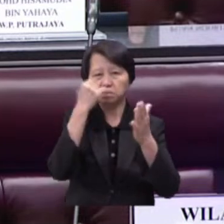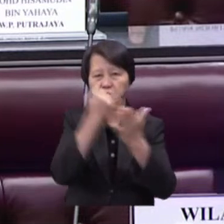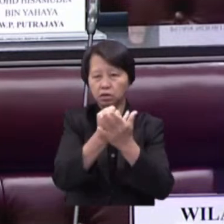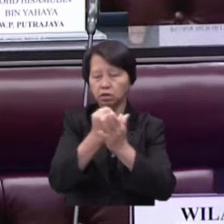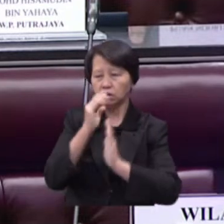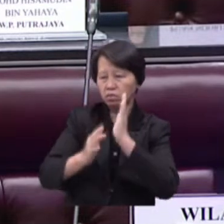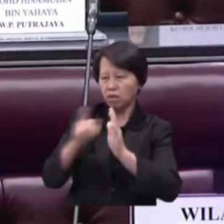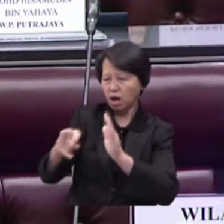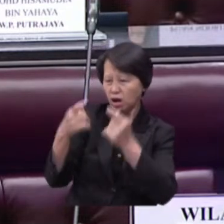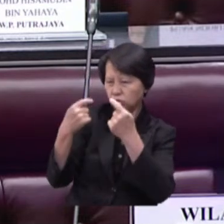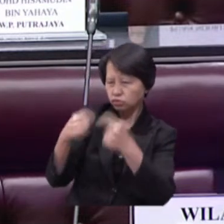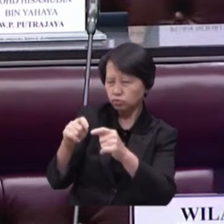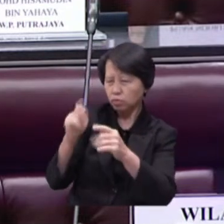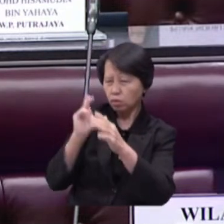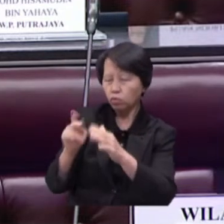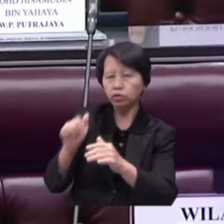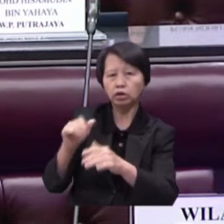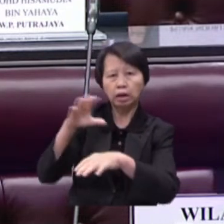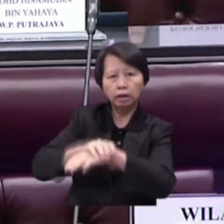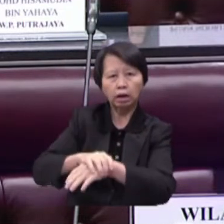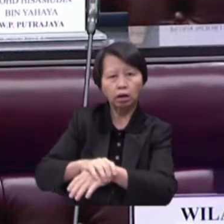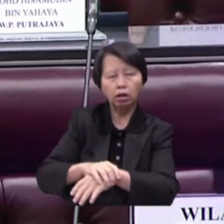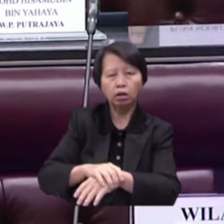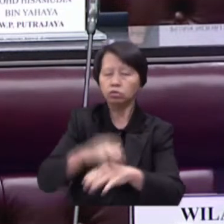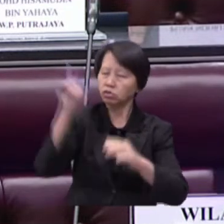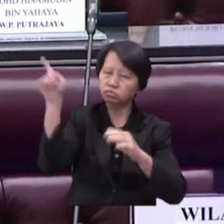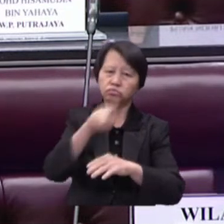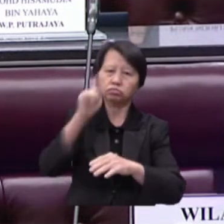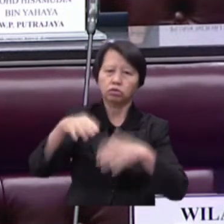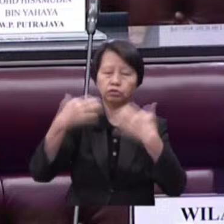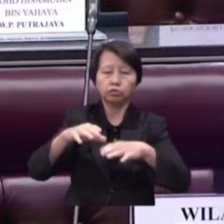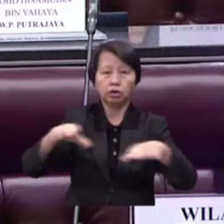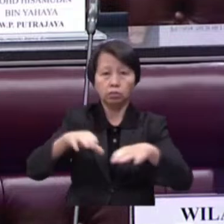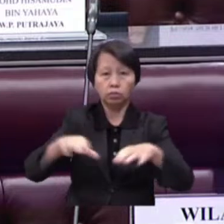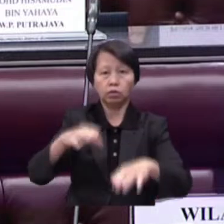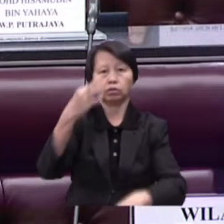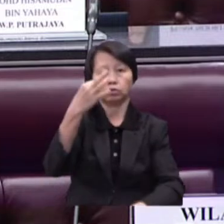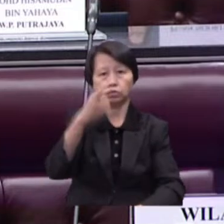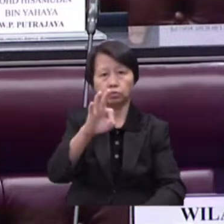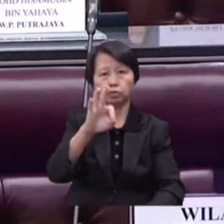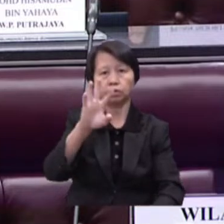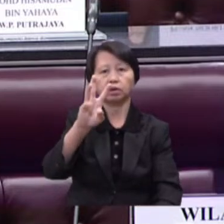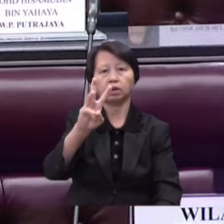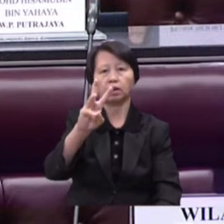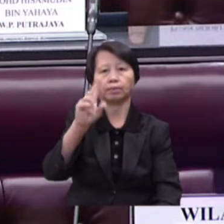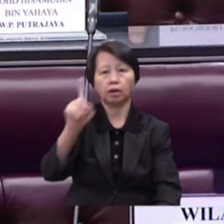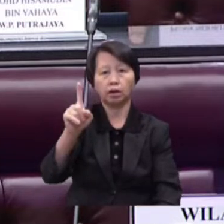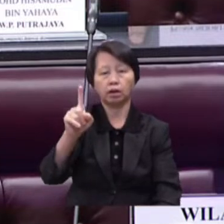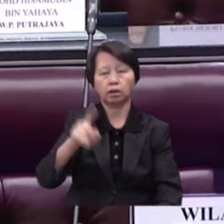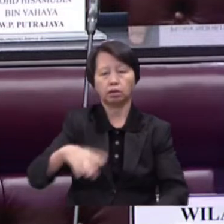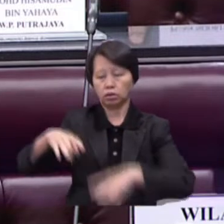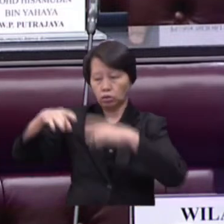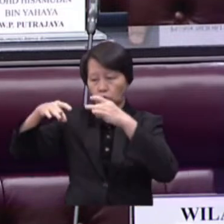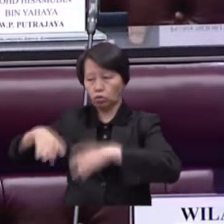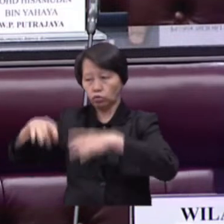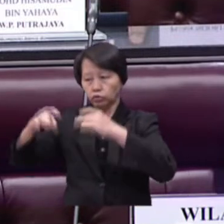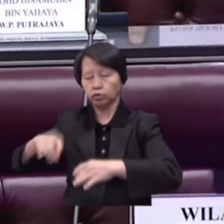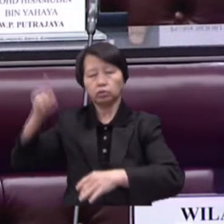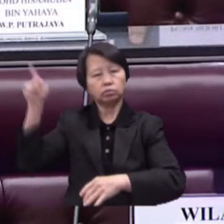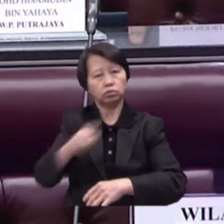perlakuan cuman bunuh diri telah dilakukan se awal tahun 1961 di Australia